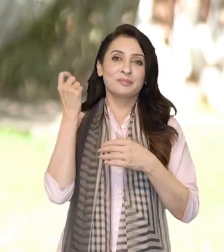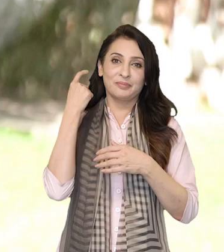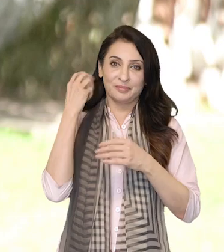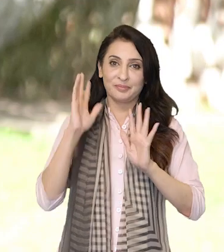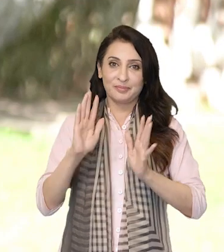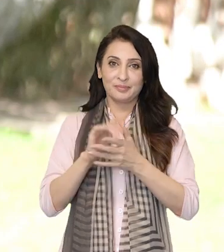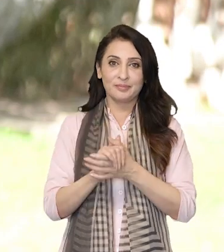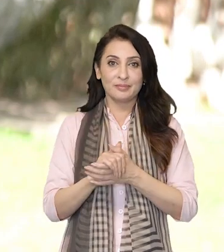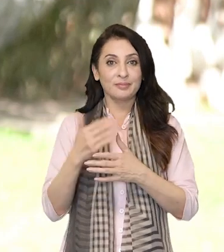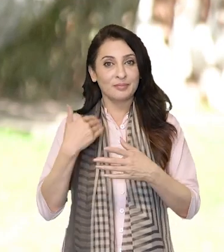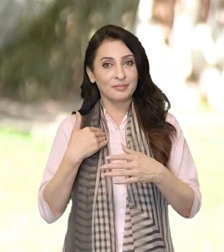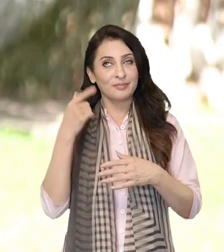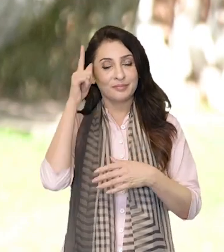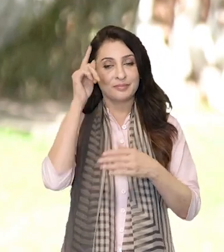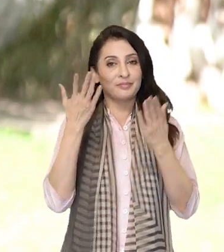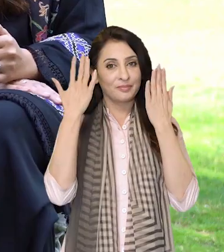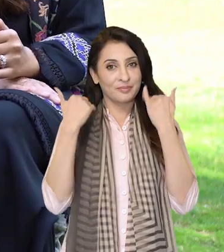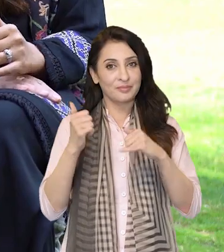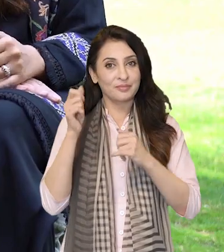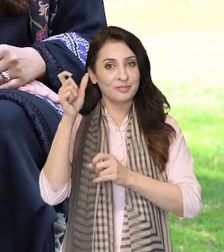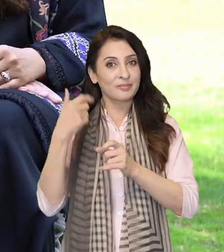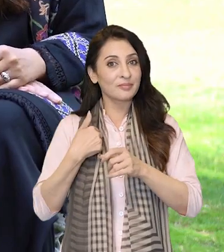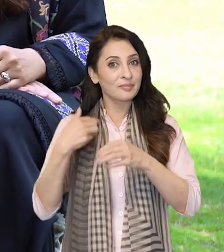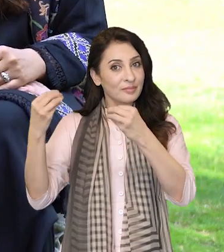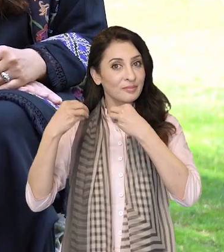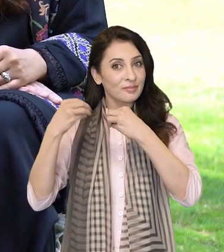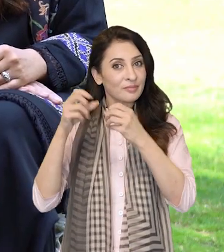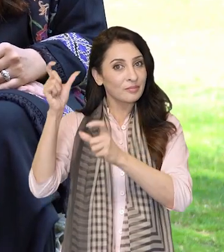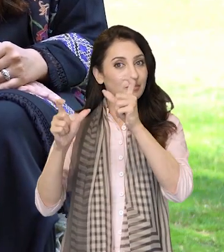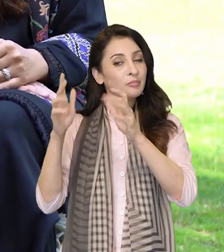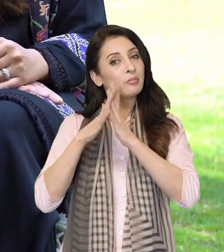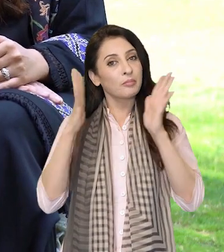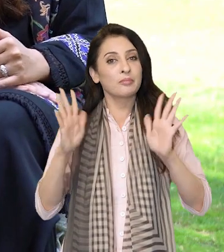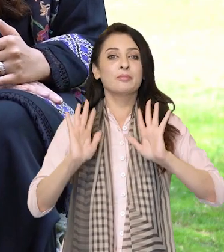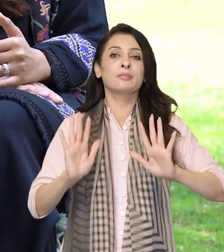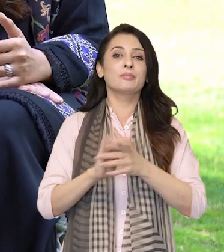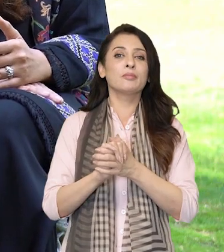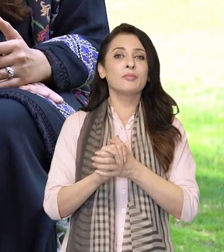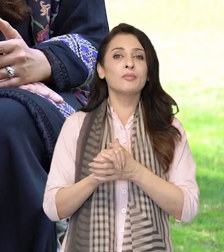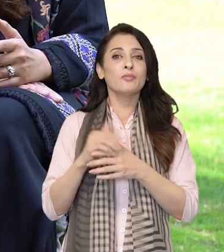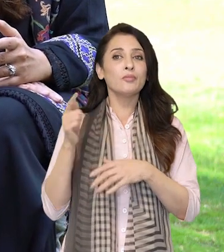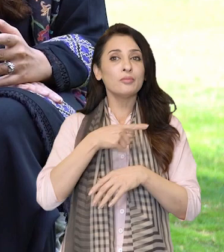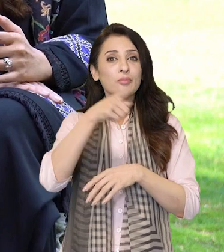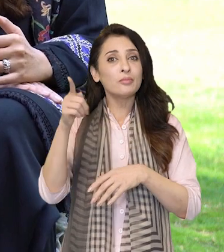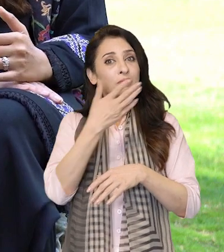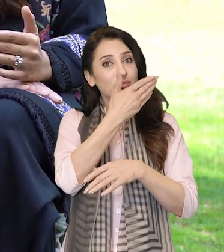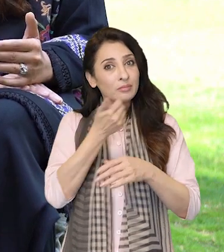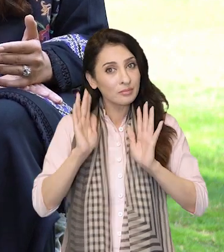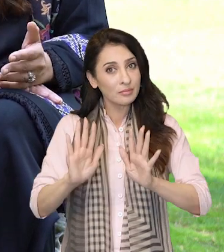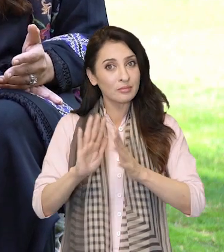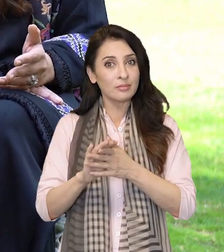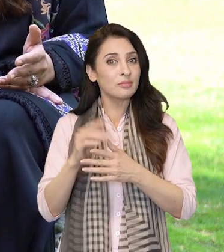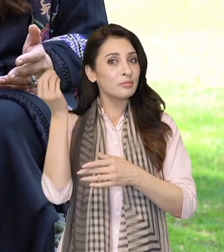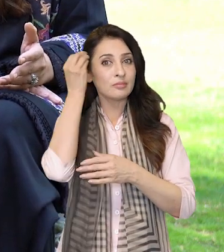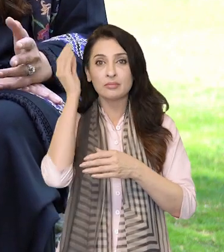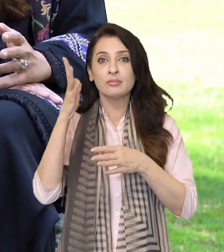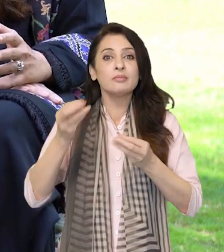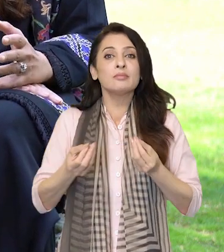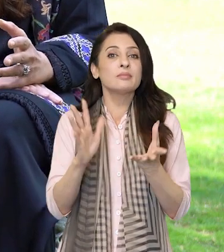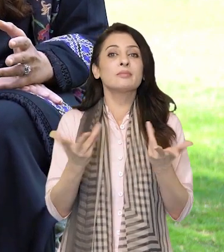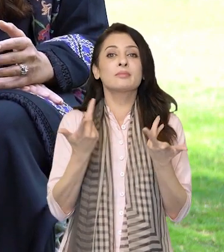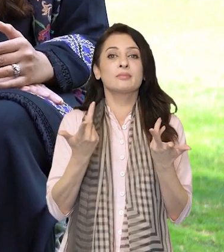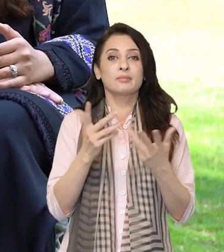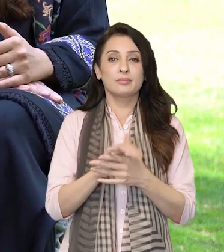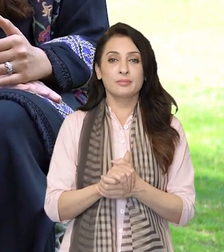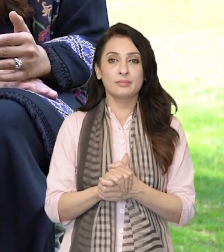स्टोरी सुने। हमारे पास अल्हम्दुलिल्लाह इतने वॉलंटियर्स हैं कि, और ये सारे लोग वो हैं जो ये हमेशा से करना चाहते थे, उनको